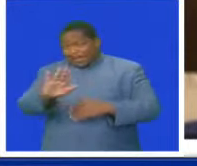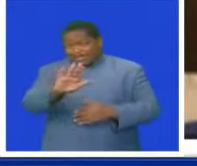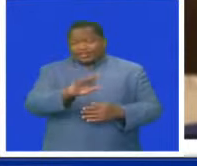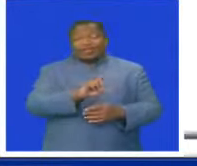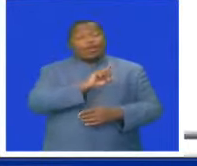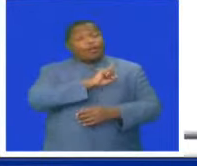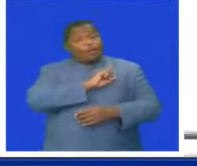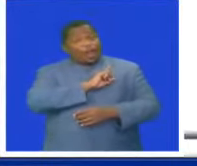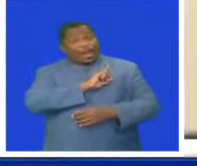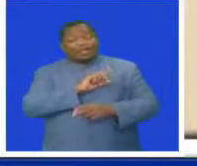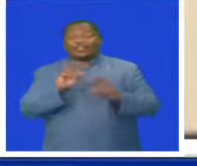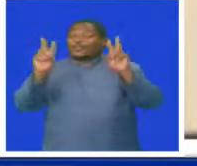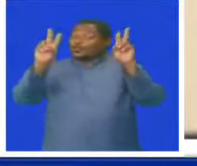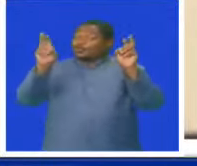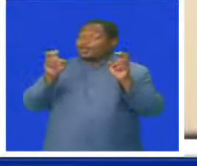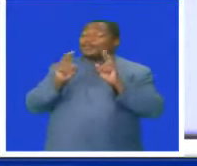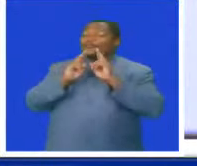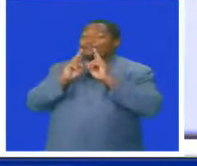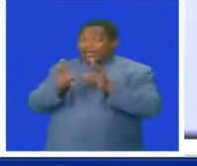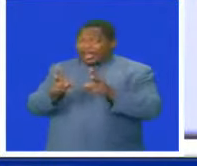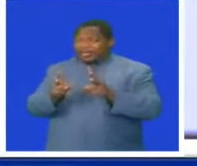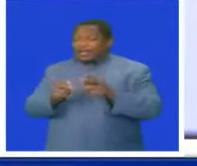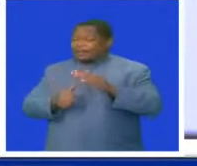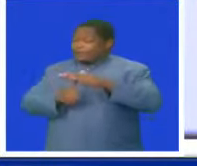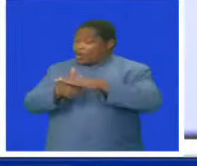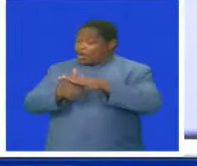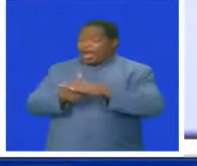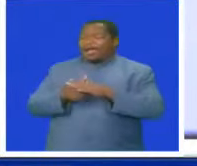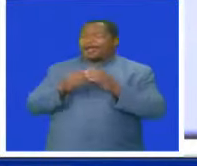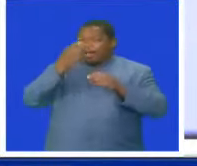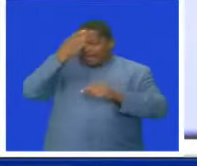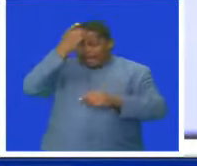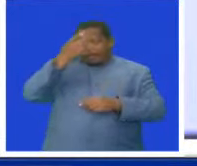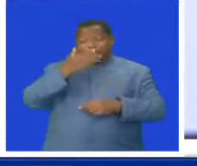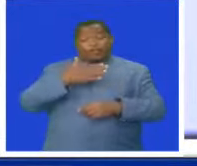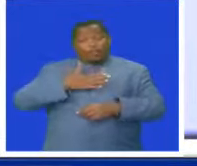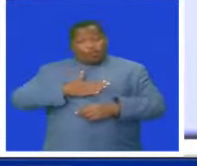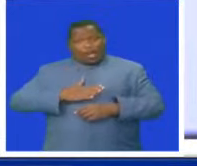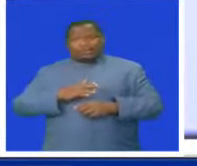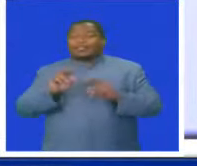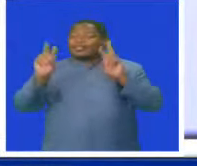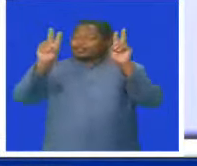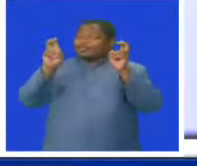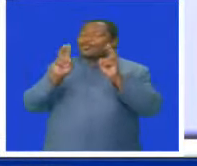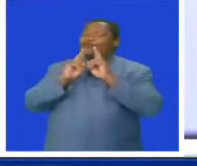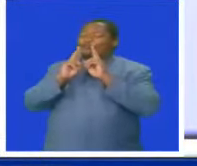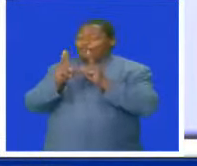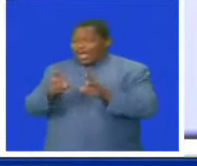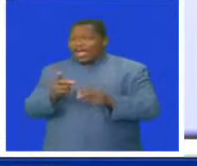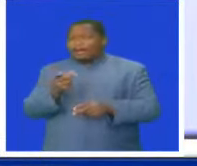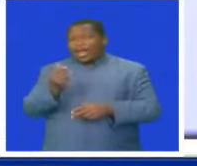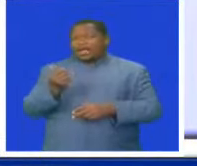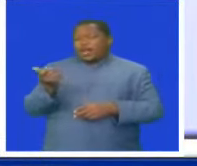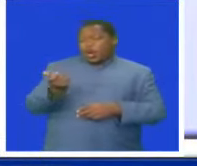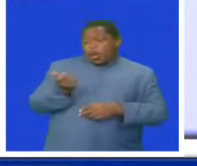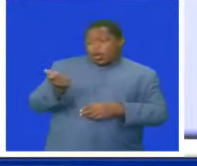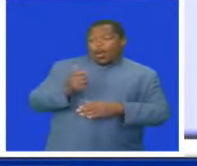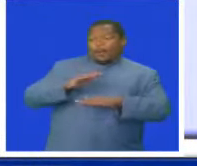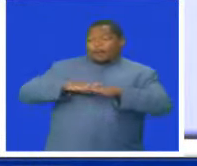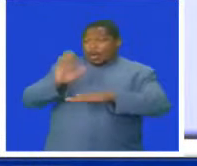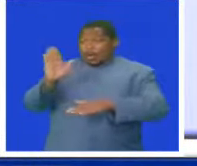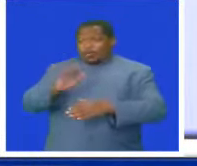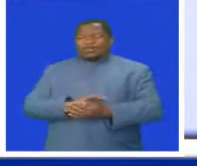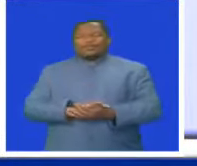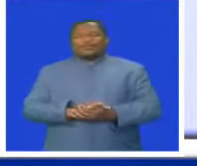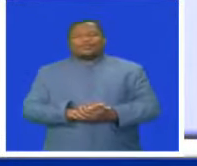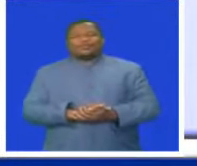welive. Ngokuthi sihlangane namuhla kuyimvule enkulu ngoba sisuka kuma ministries